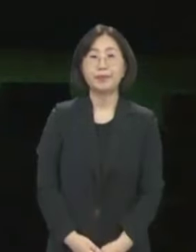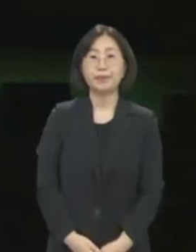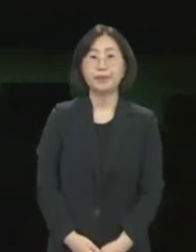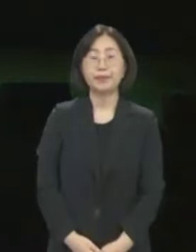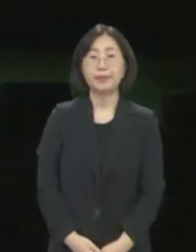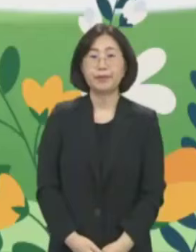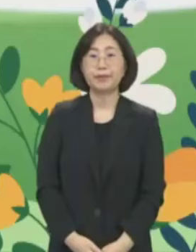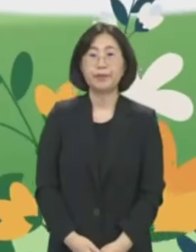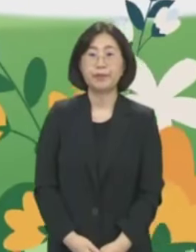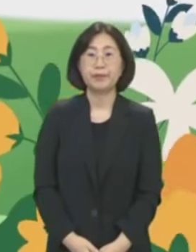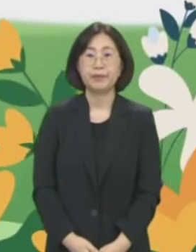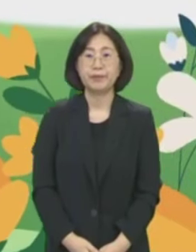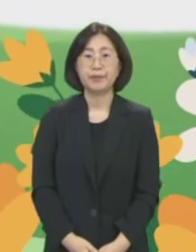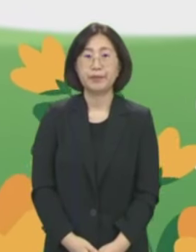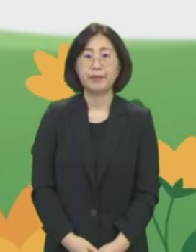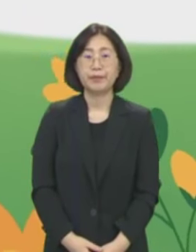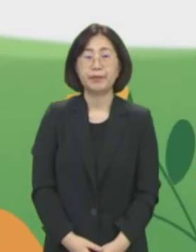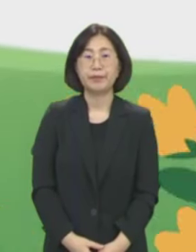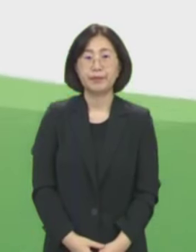전유진입니다.